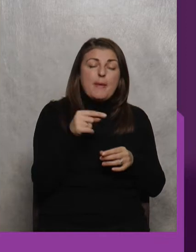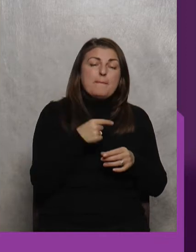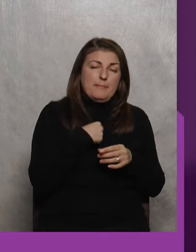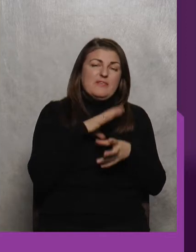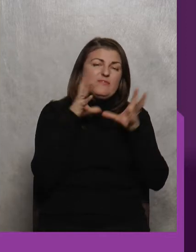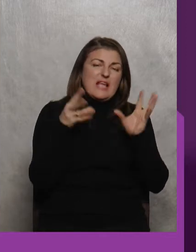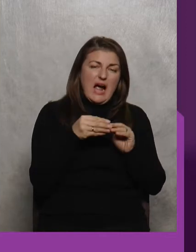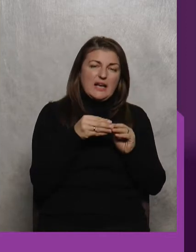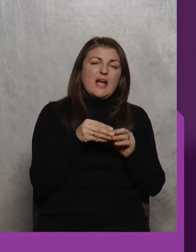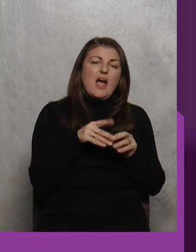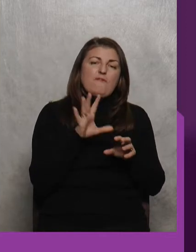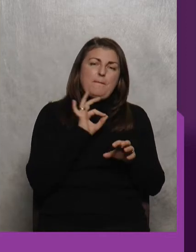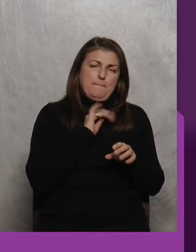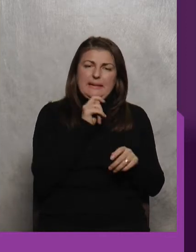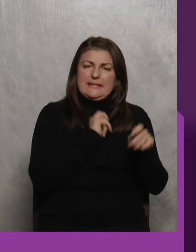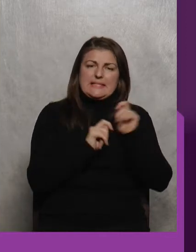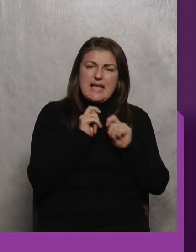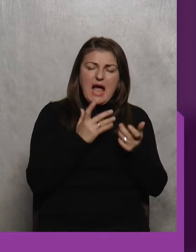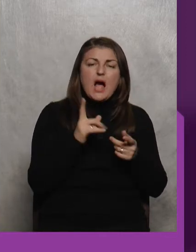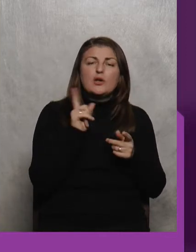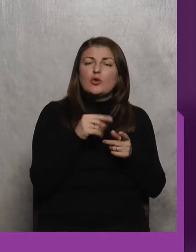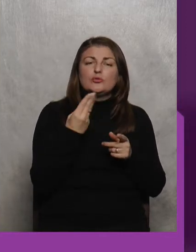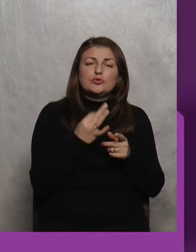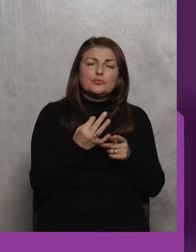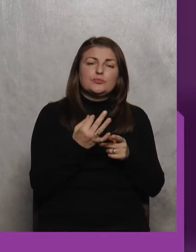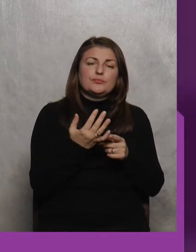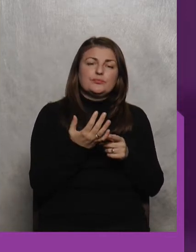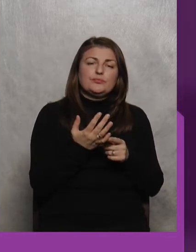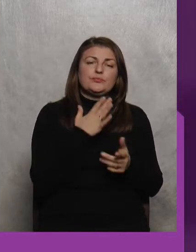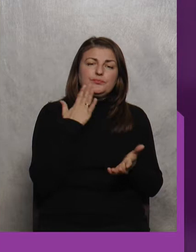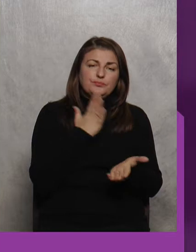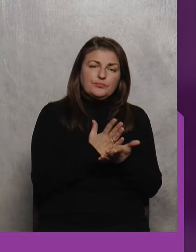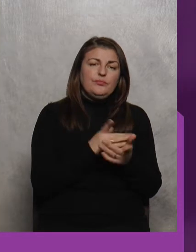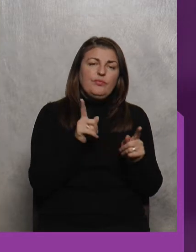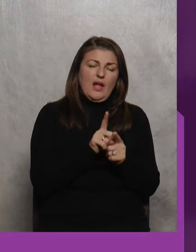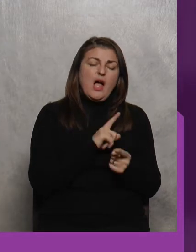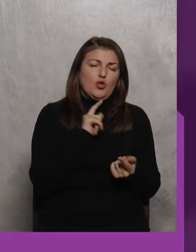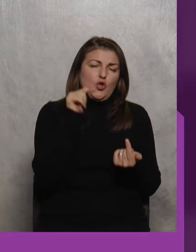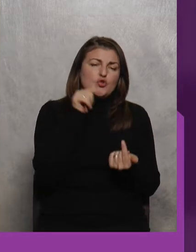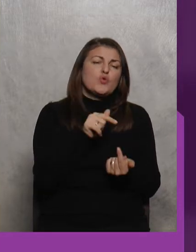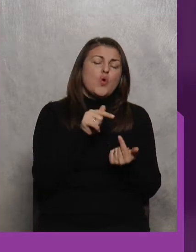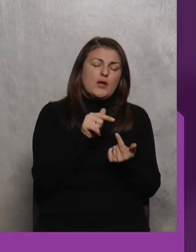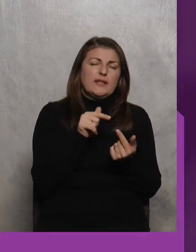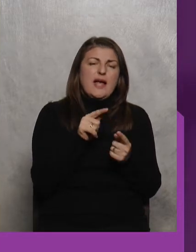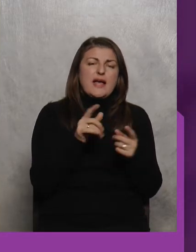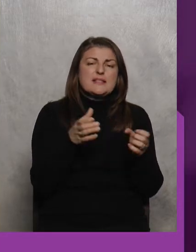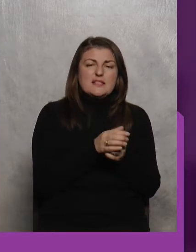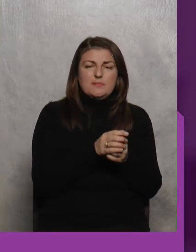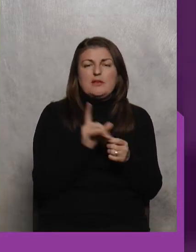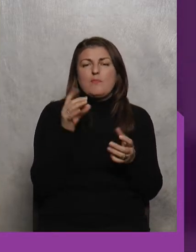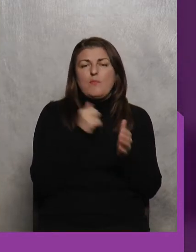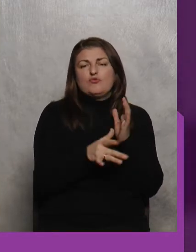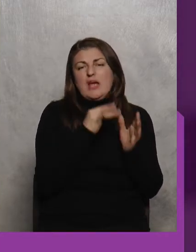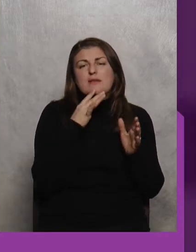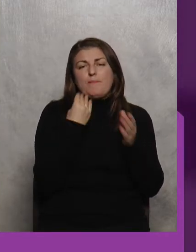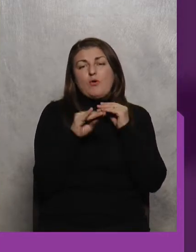взагалі в призах, тому що є достойна збірна, яка весь час тому що покращується. Ми просто